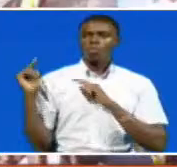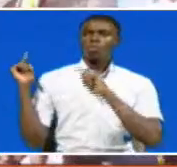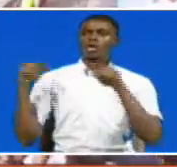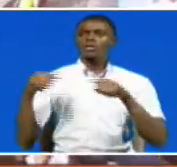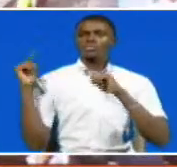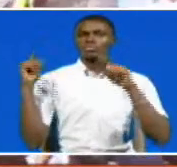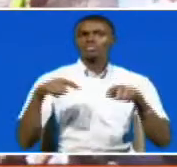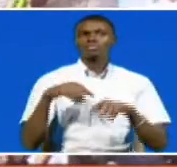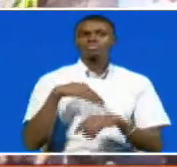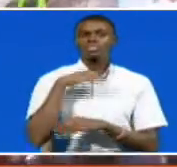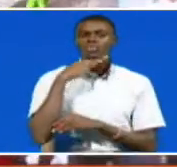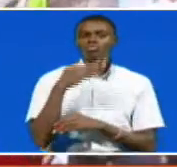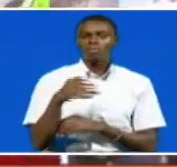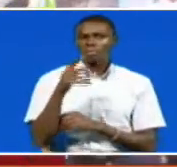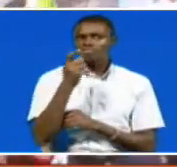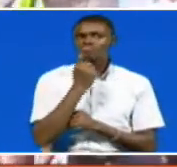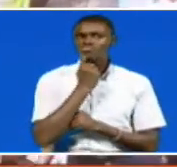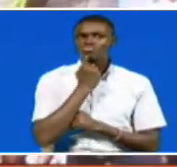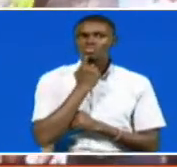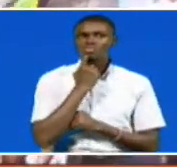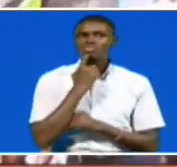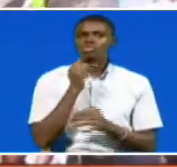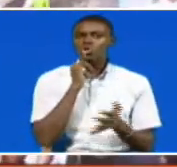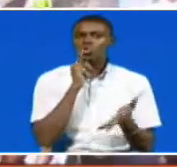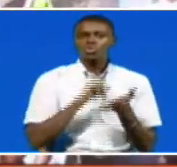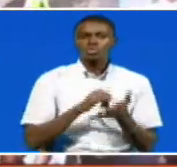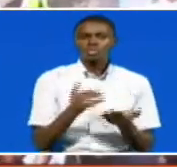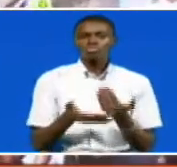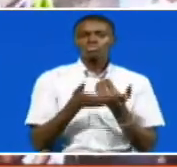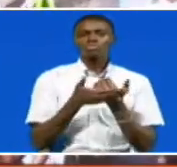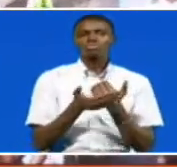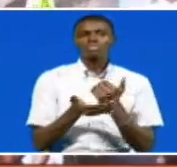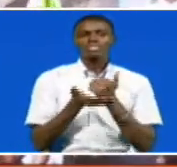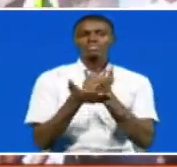Turkana ndio mtulaumu sisi?